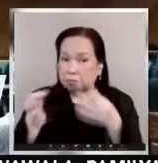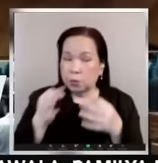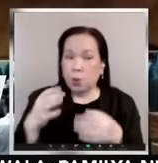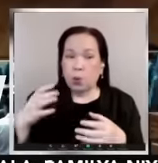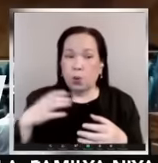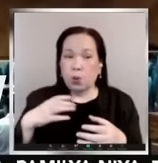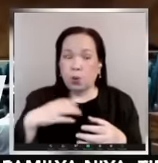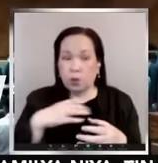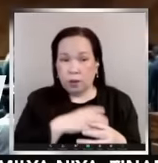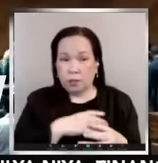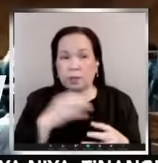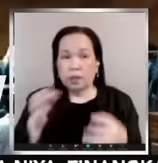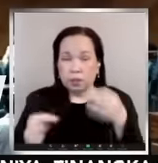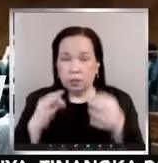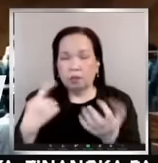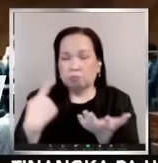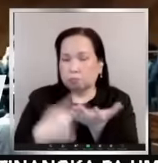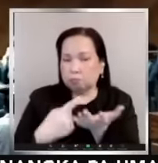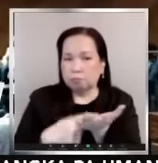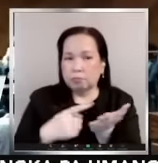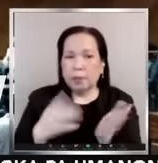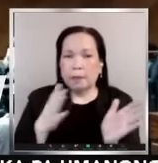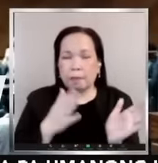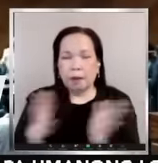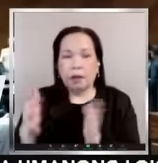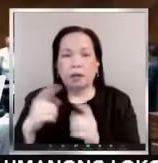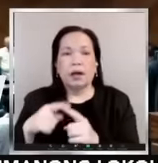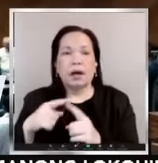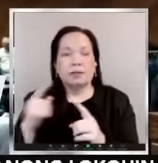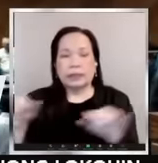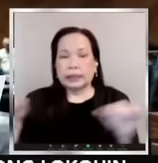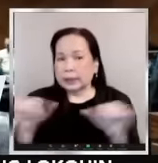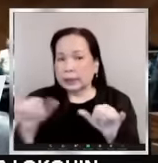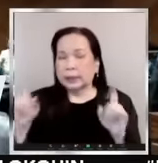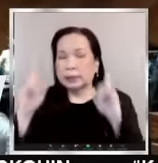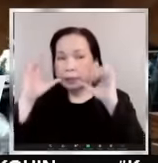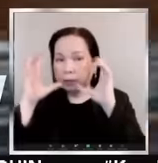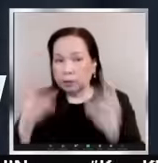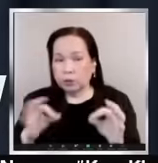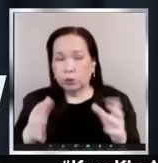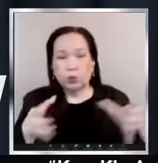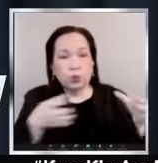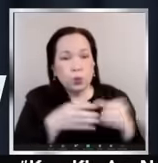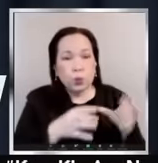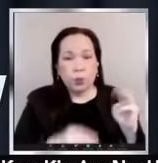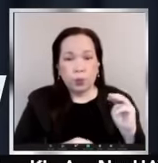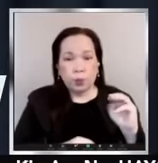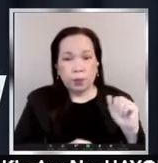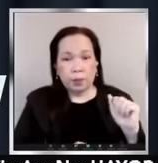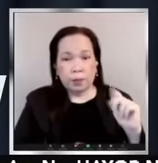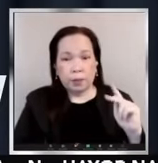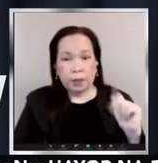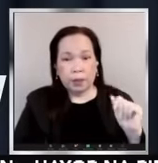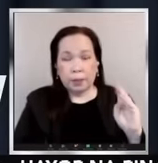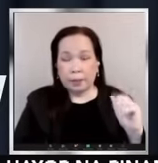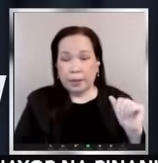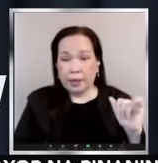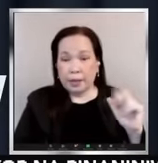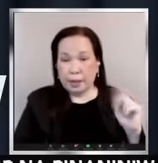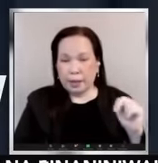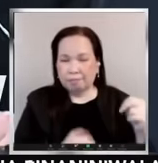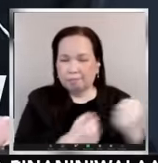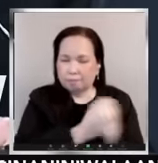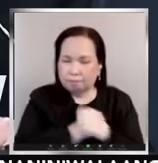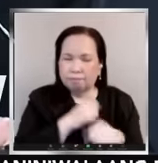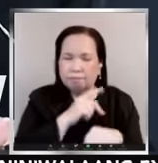tatalakayin. Bago dito, may kahalintulad na resolusyon ding inihain ng Makabayan Block nitong Oktubre. Nitong Biyernes lang nang sabihin ng Solicitor